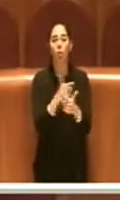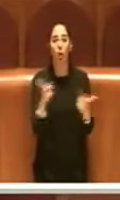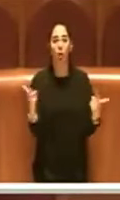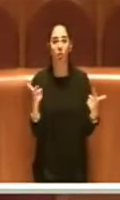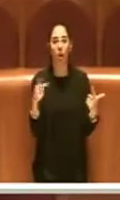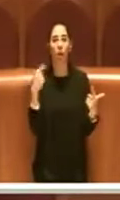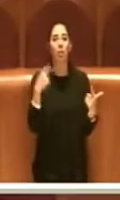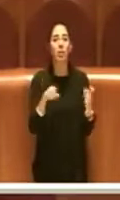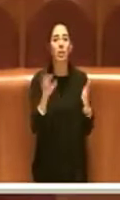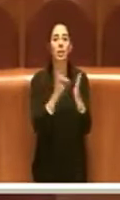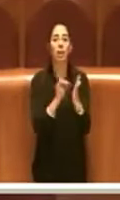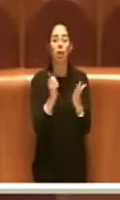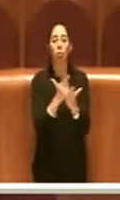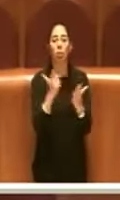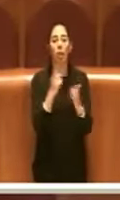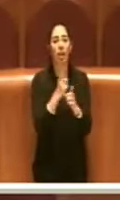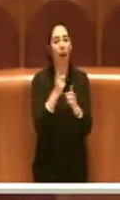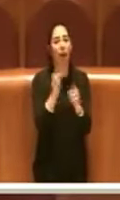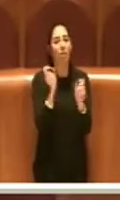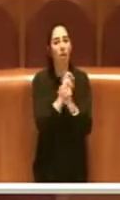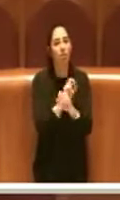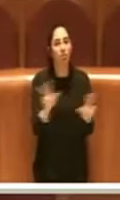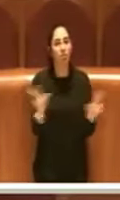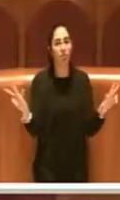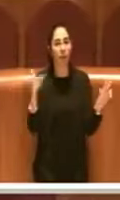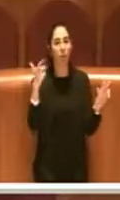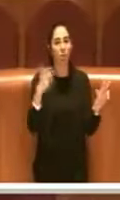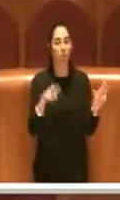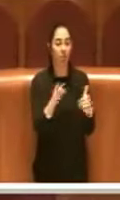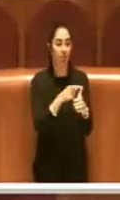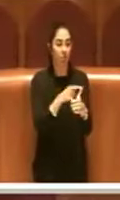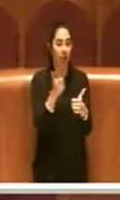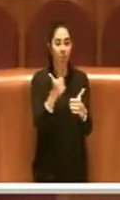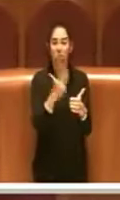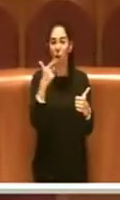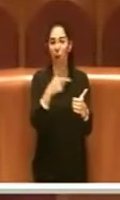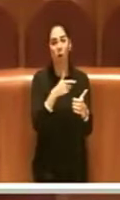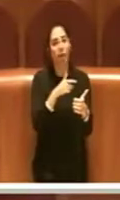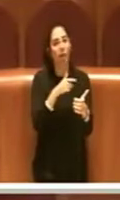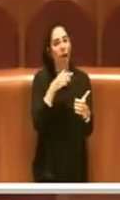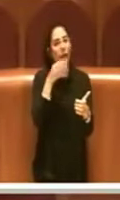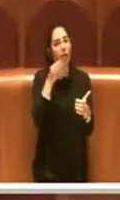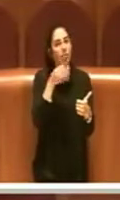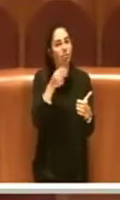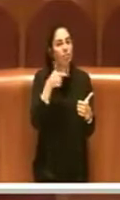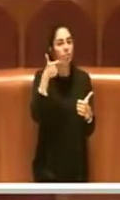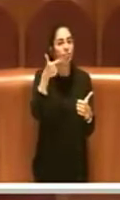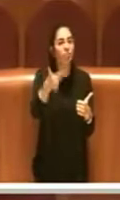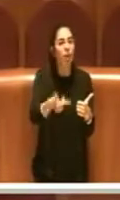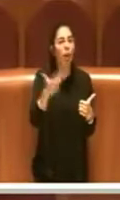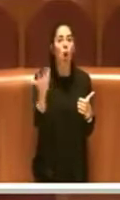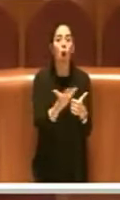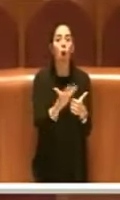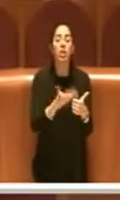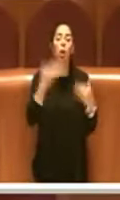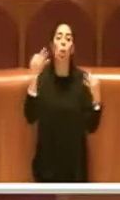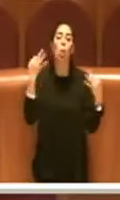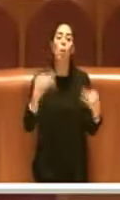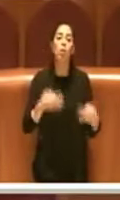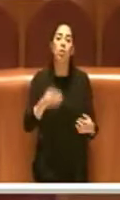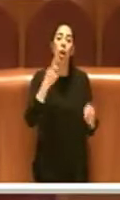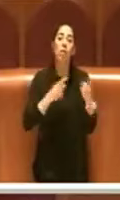dato da diffondere proprio sia perché è fondamentale far passare delle notizie da fonti ufficiali che